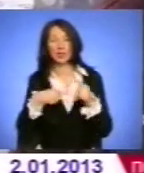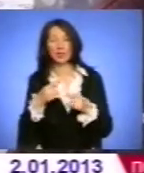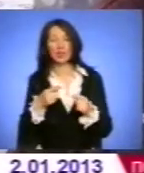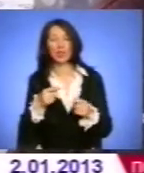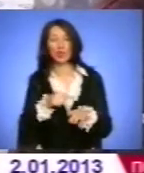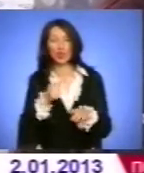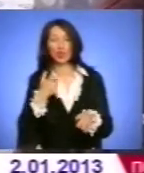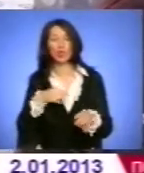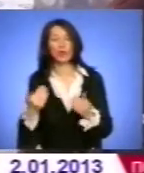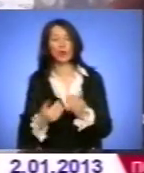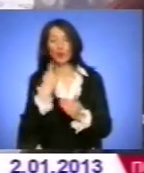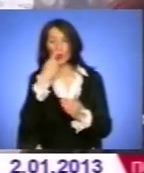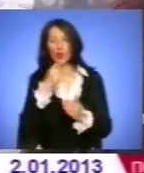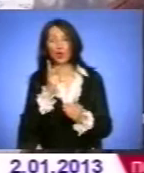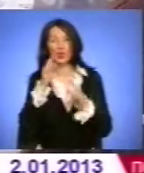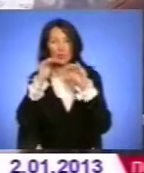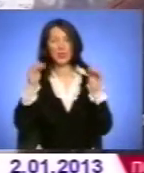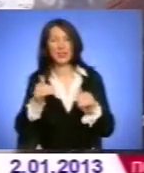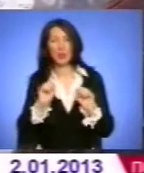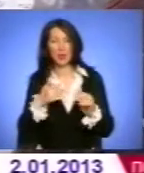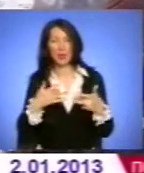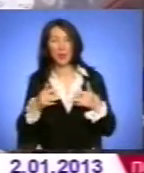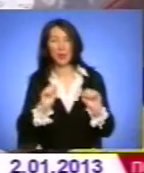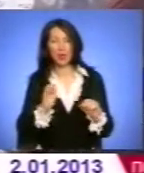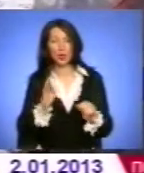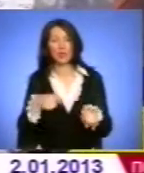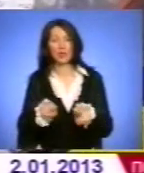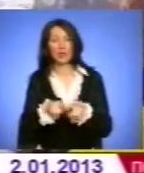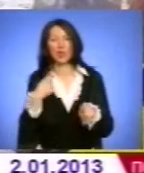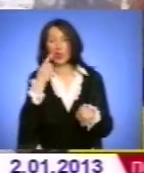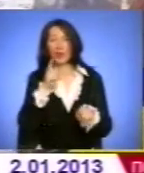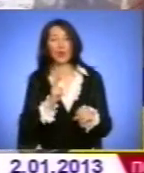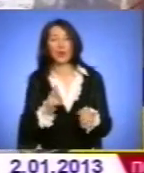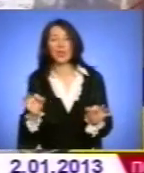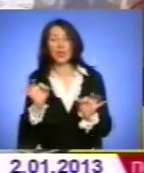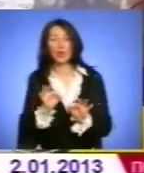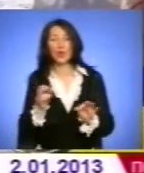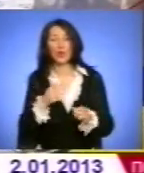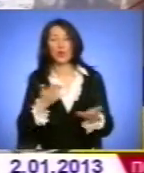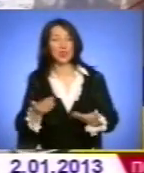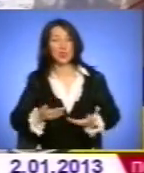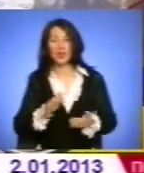бути в такій ролі, якої ніколи не грає в житті. Хтось такий дуже чемний, правильний, може зіграти